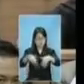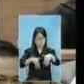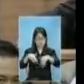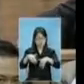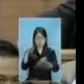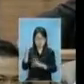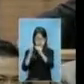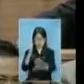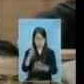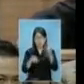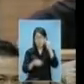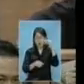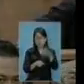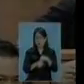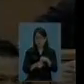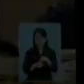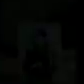เธอ